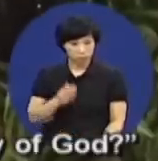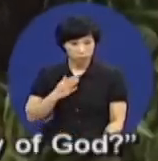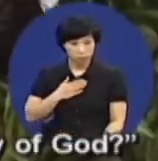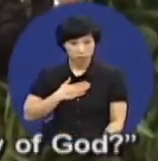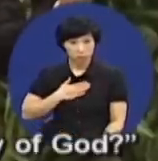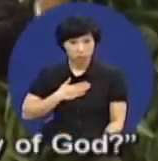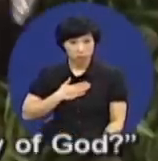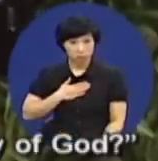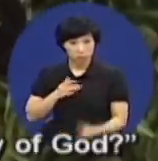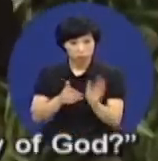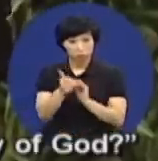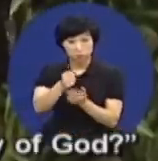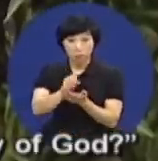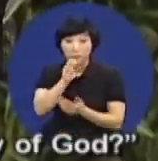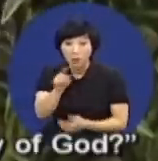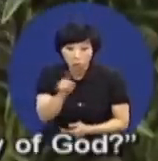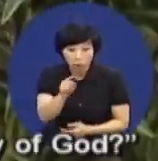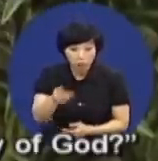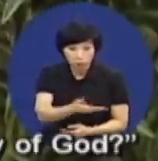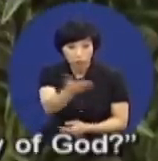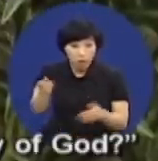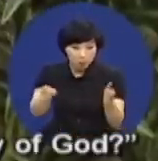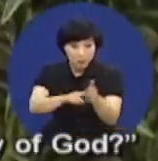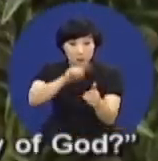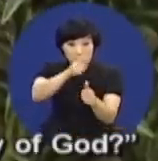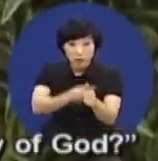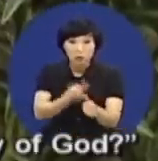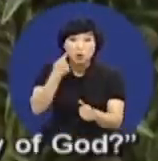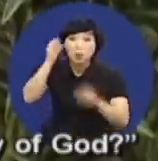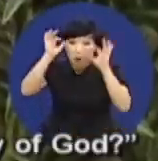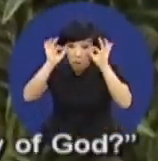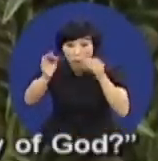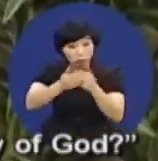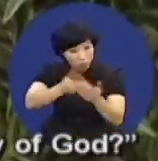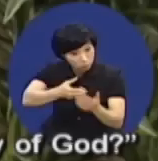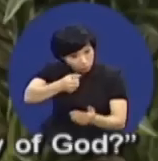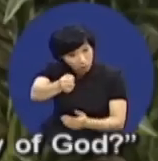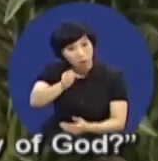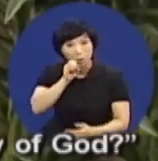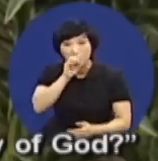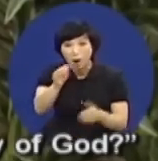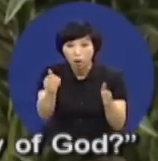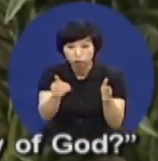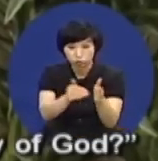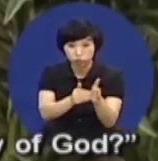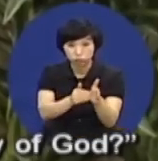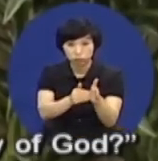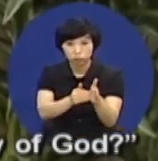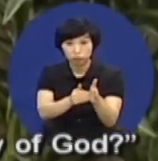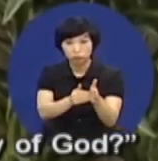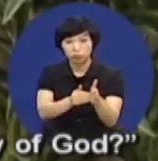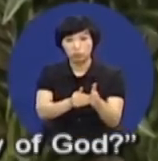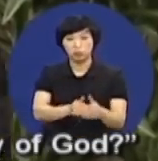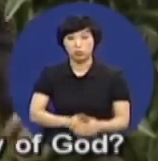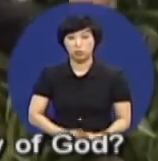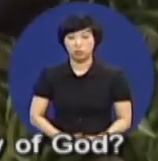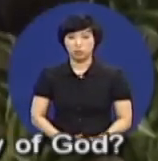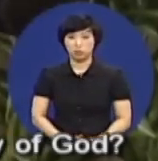もしあなたが信じるなら神の栄光を見ると私が言ったではありません